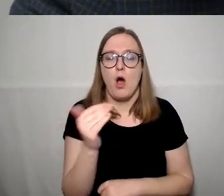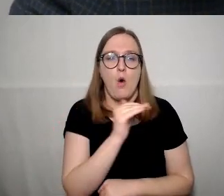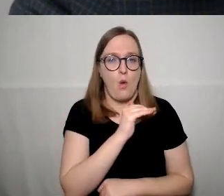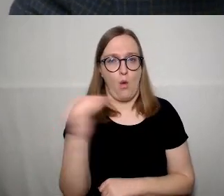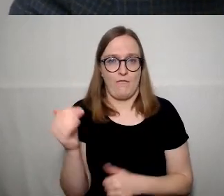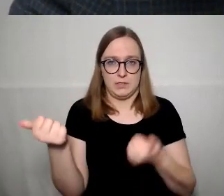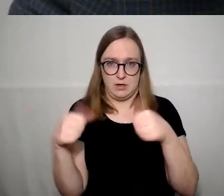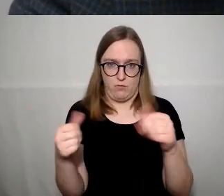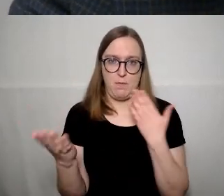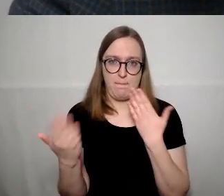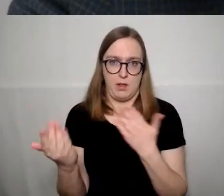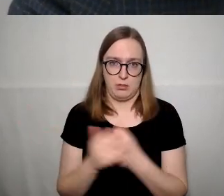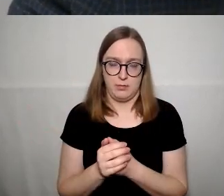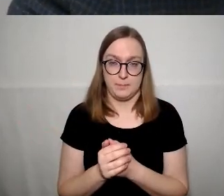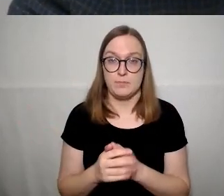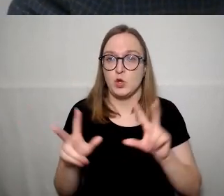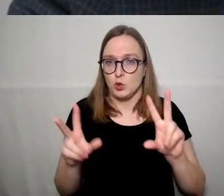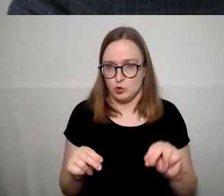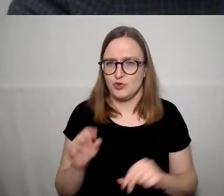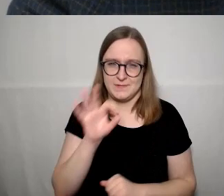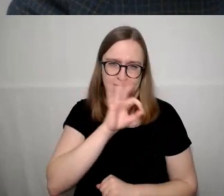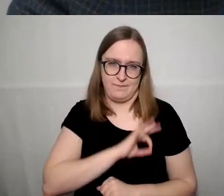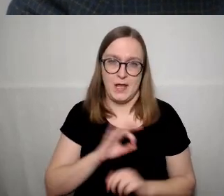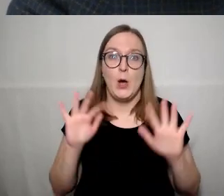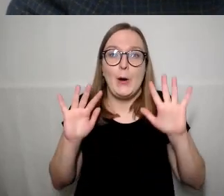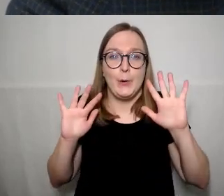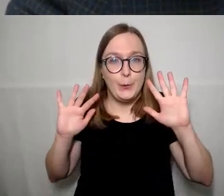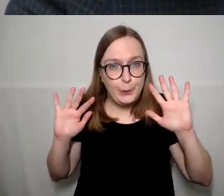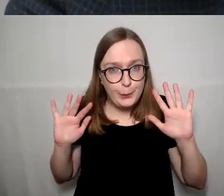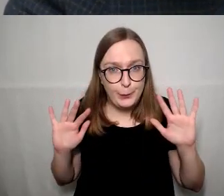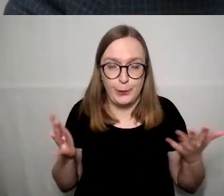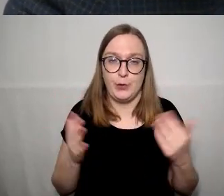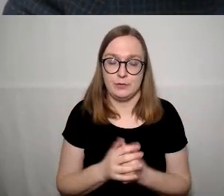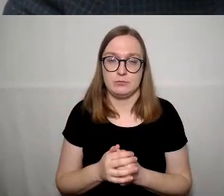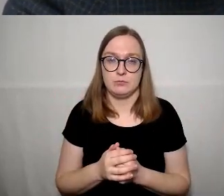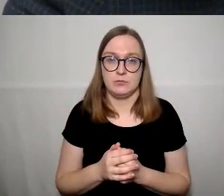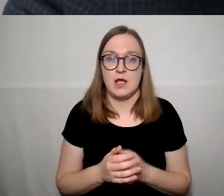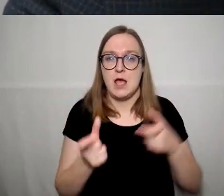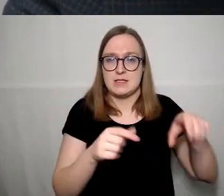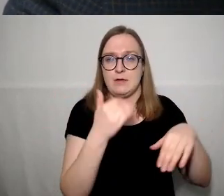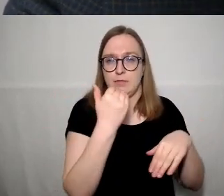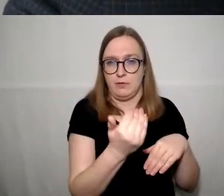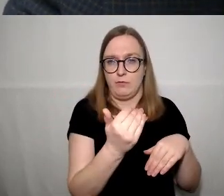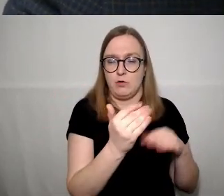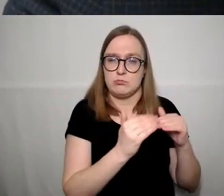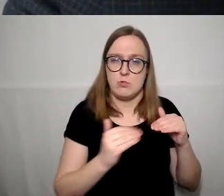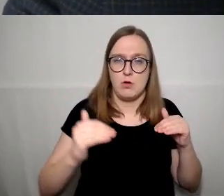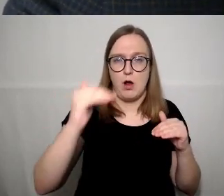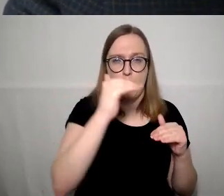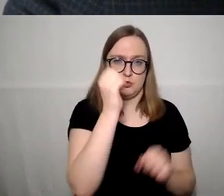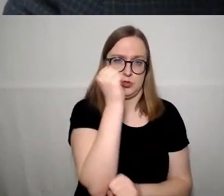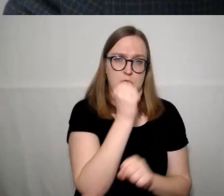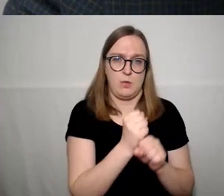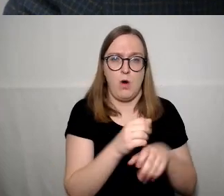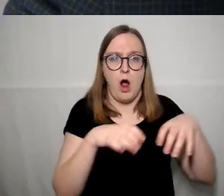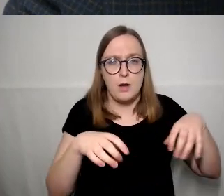bendravimo būdas. Iš tikrųjų būtų žymiai naudingiau, jeigu aukščiausiai, sakysim, savivaldybės tarnautojai, taip pat administracijos